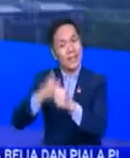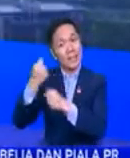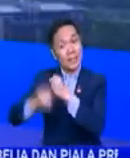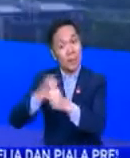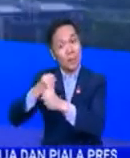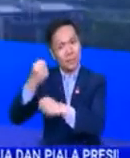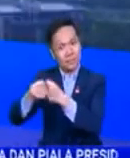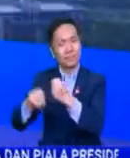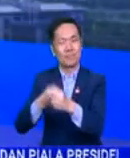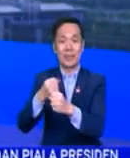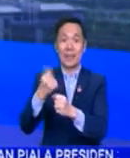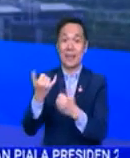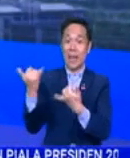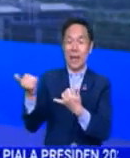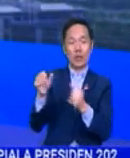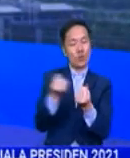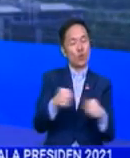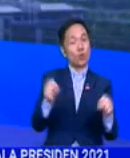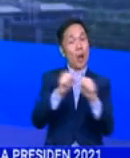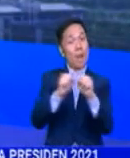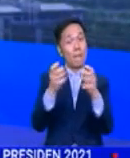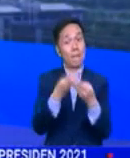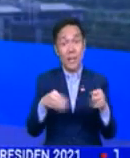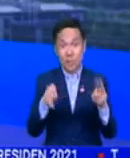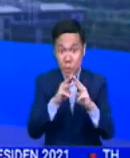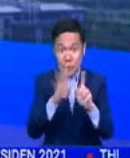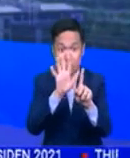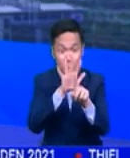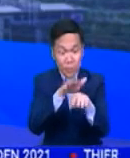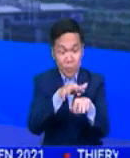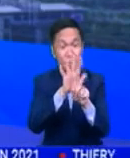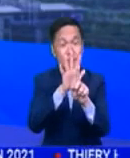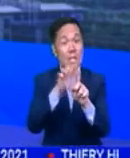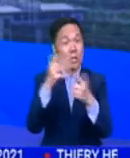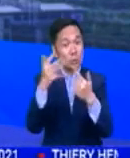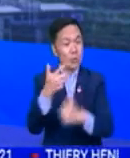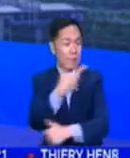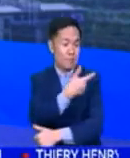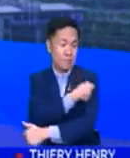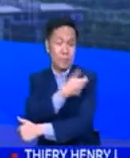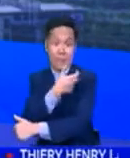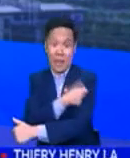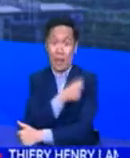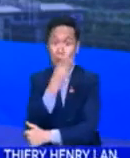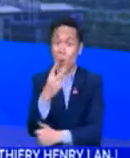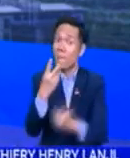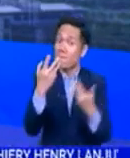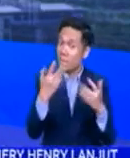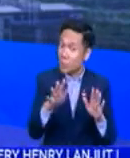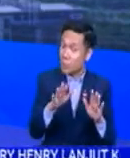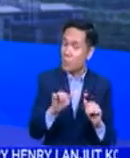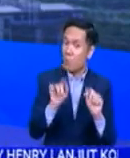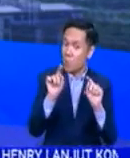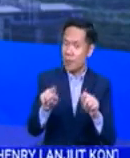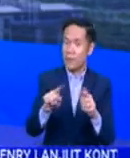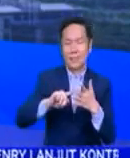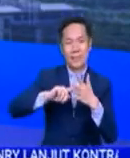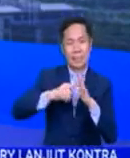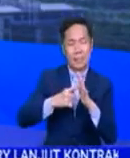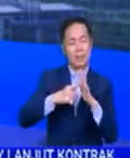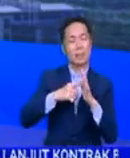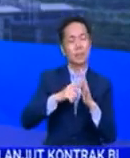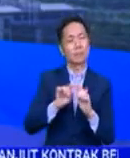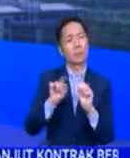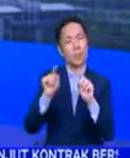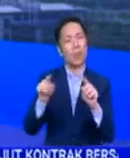Kebenaran solat berjemaah di surau dan masjid untuk individu yang lengkap vaksinasi COVID-19 dapat kembali